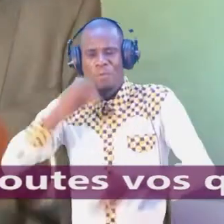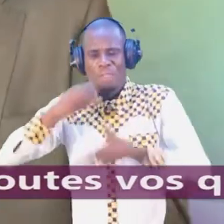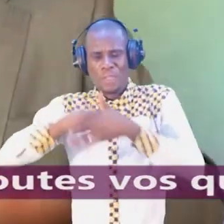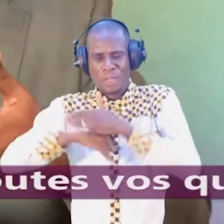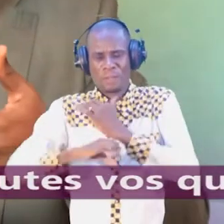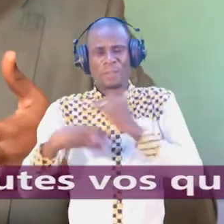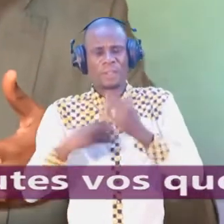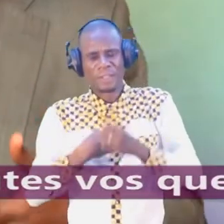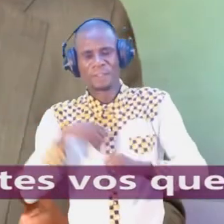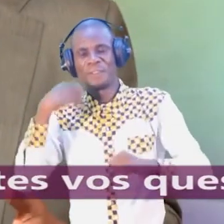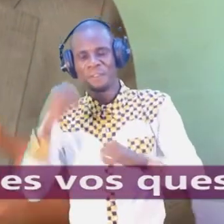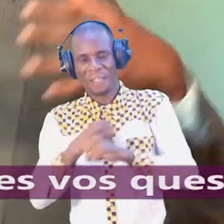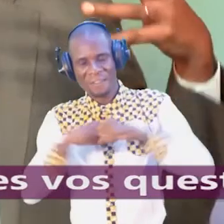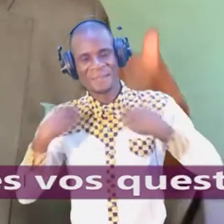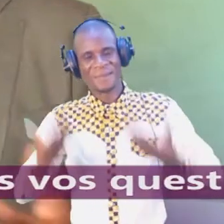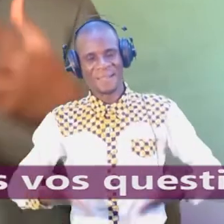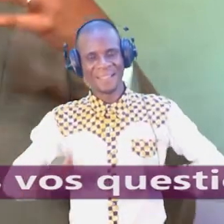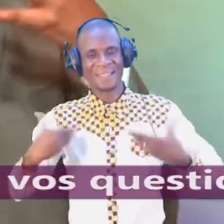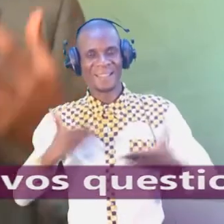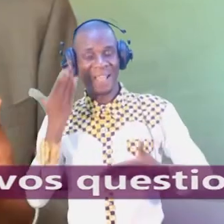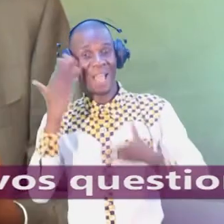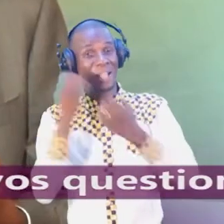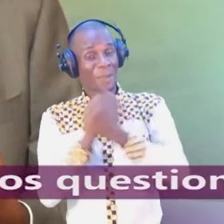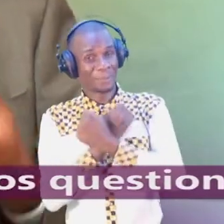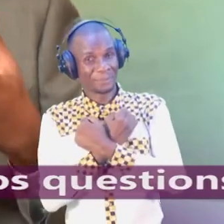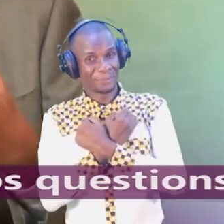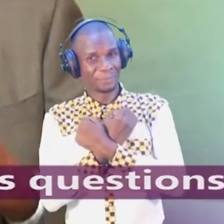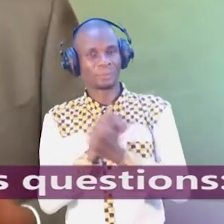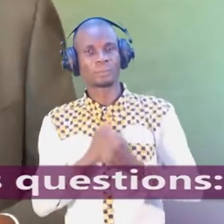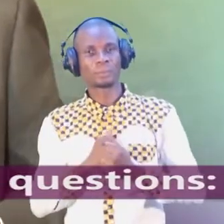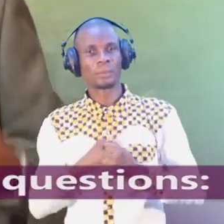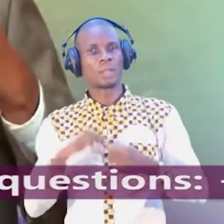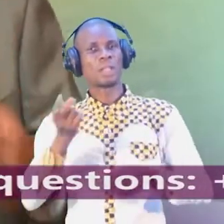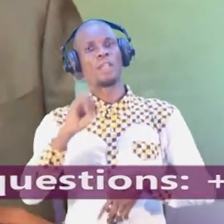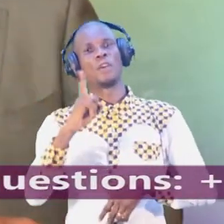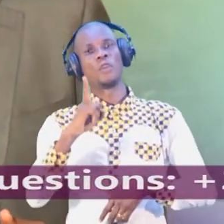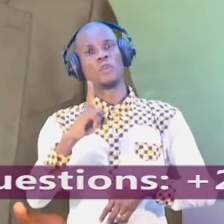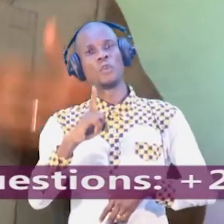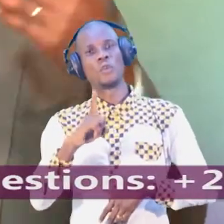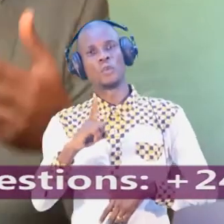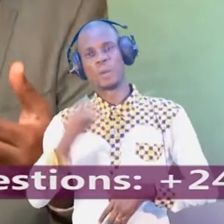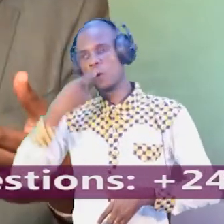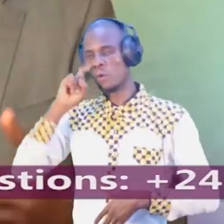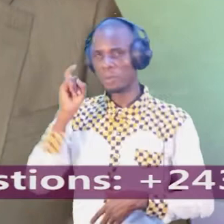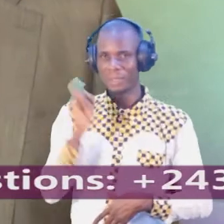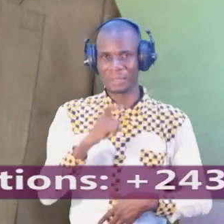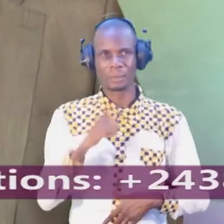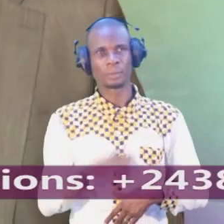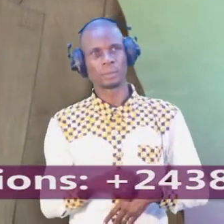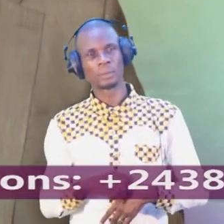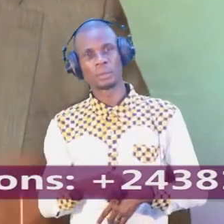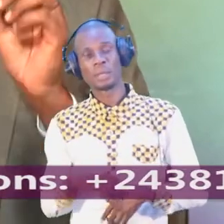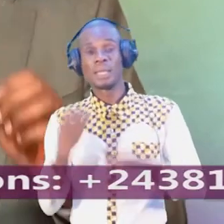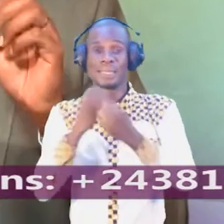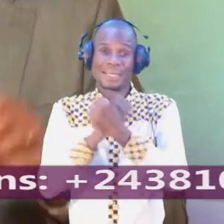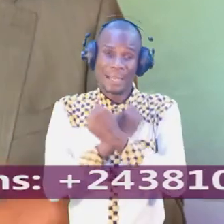nda ye komona ete amipesaki mpenza na mobali oyo bolingo ezalaki makasi azalaki koluka kosepelisa kaka mobali